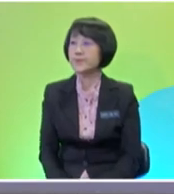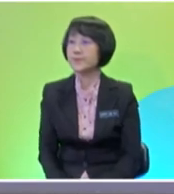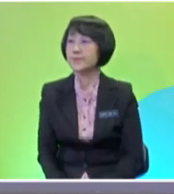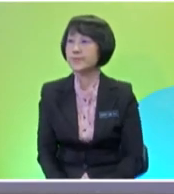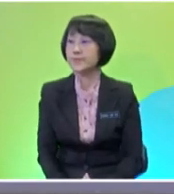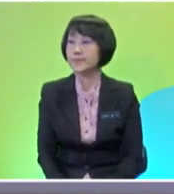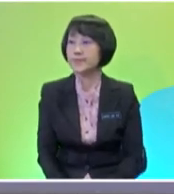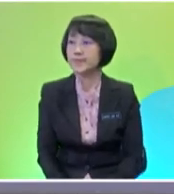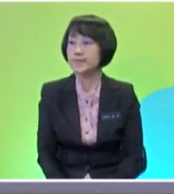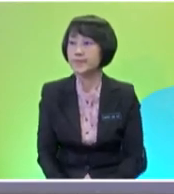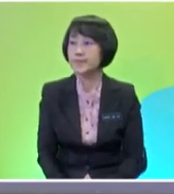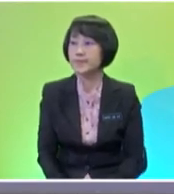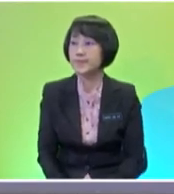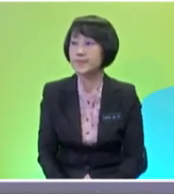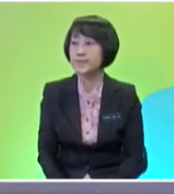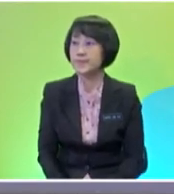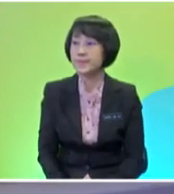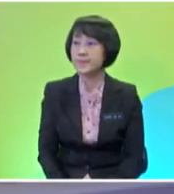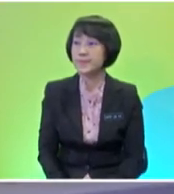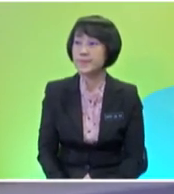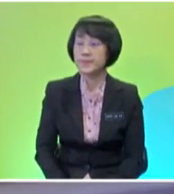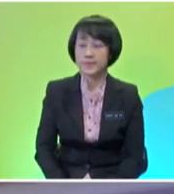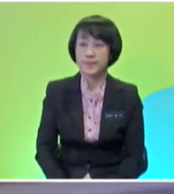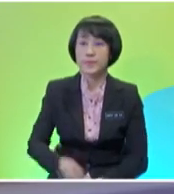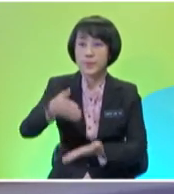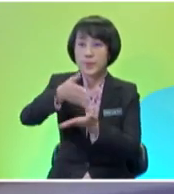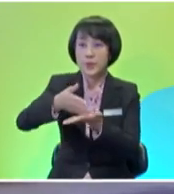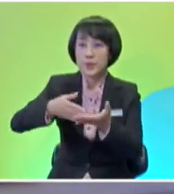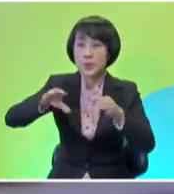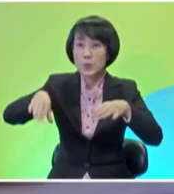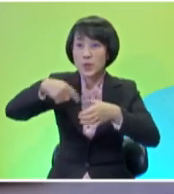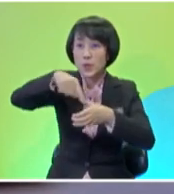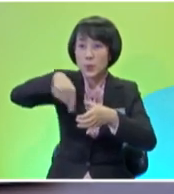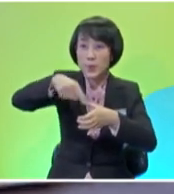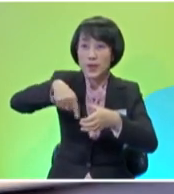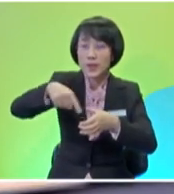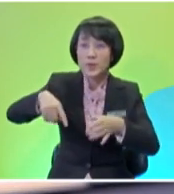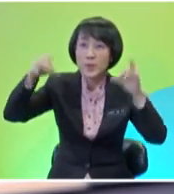Okey. Okey. Okay. Sudah potong buat lubang tu kita boleh test. Uji masuk ke tak?